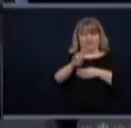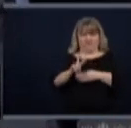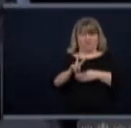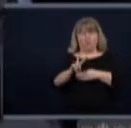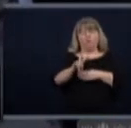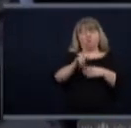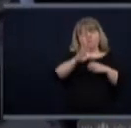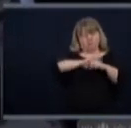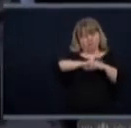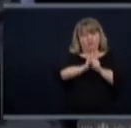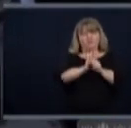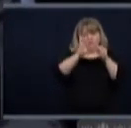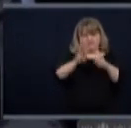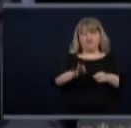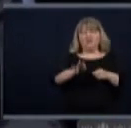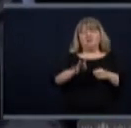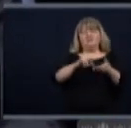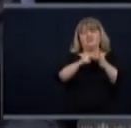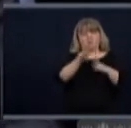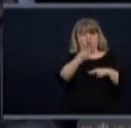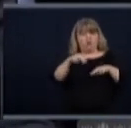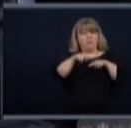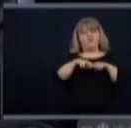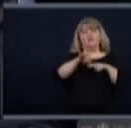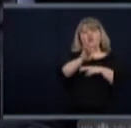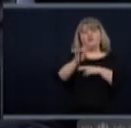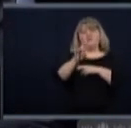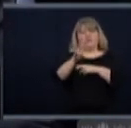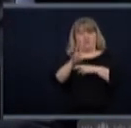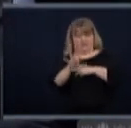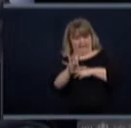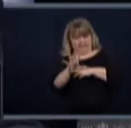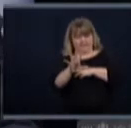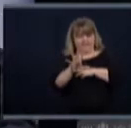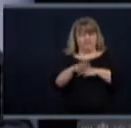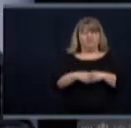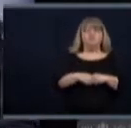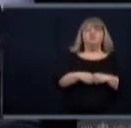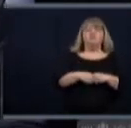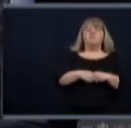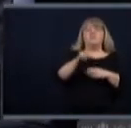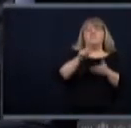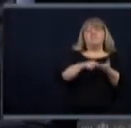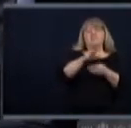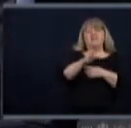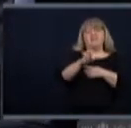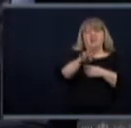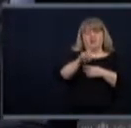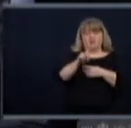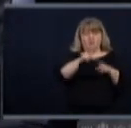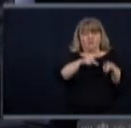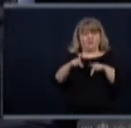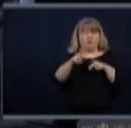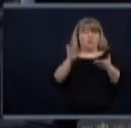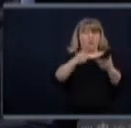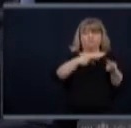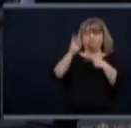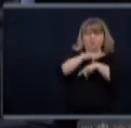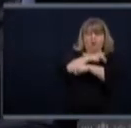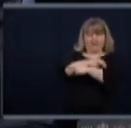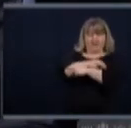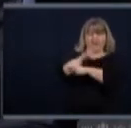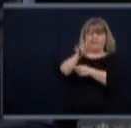cas confirmés. C'est une augmentation de 875. On a 1541 personnes hospitalisées.